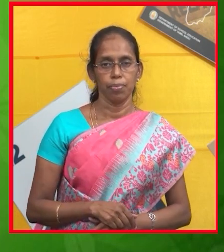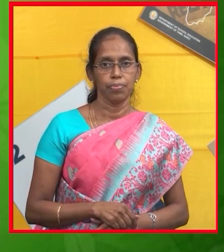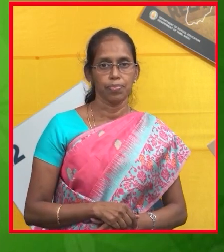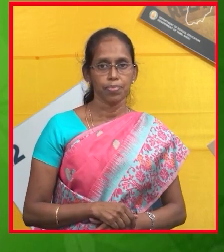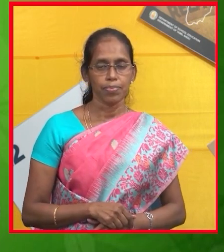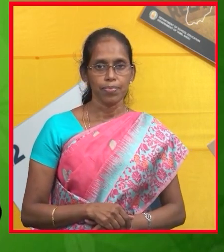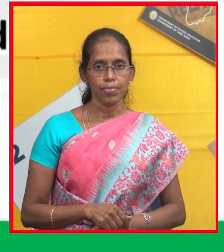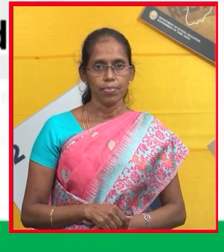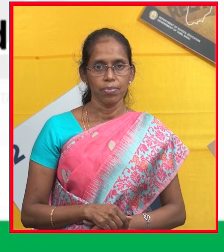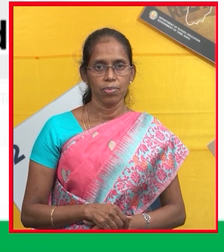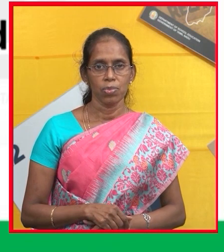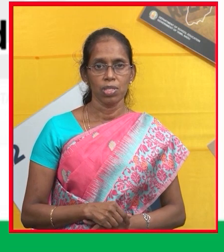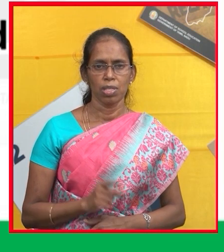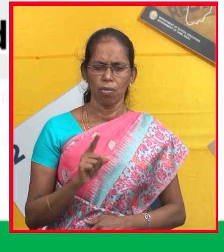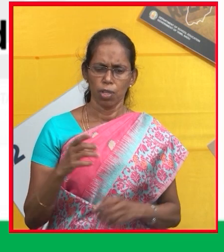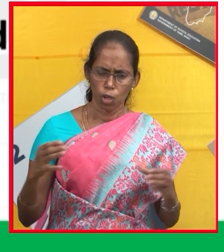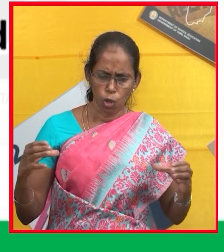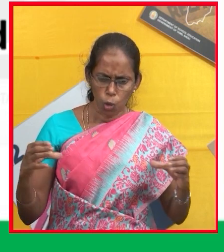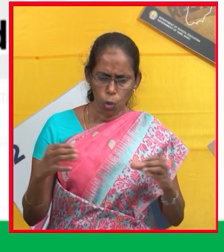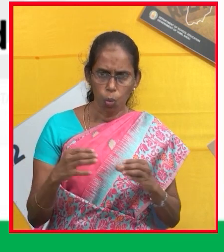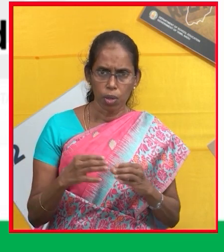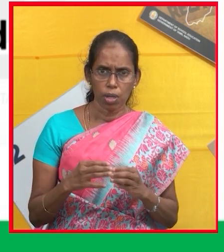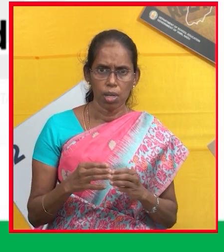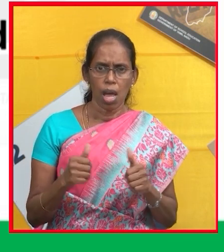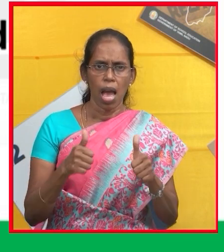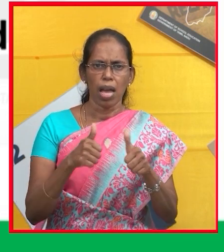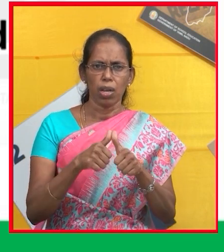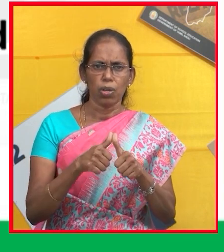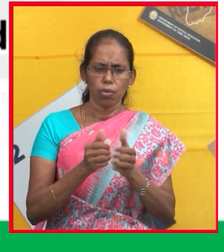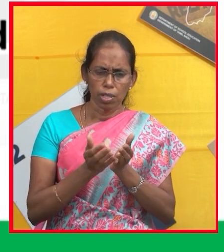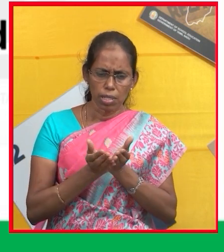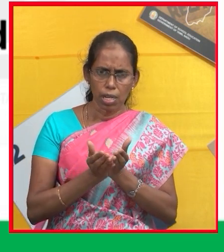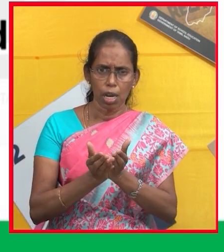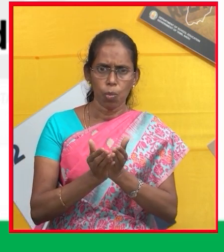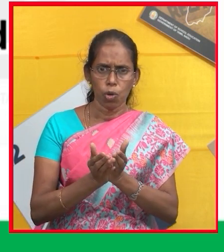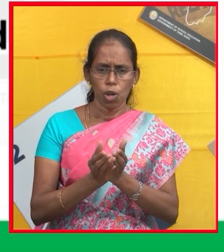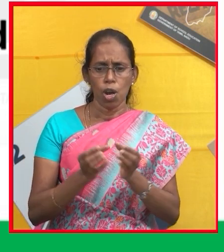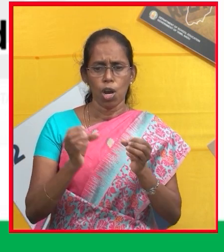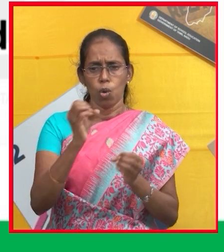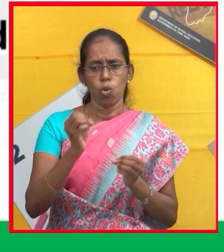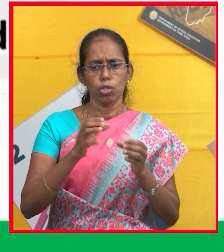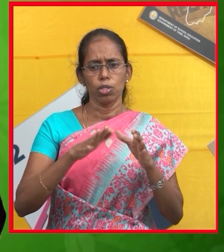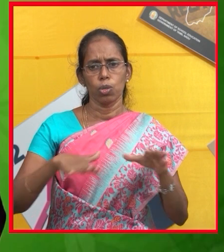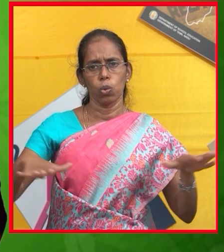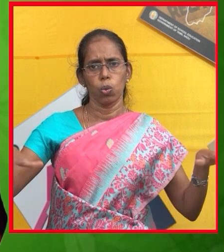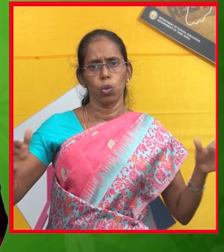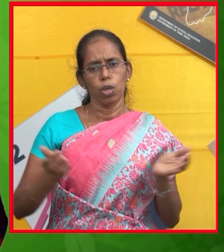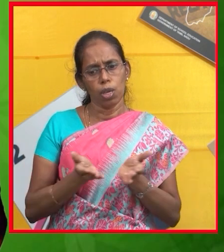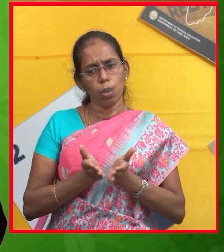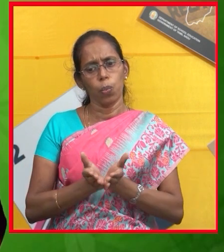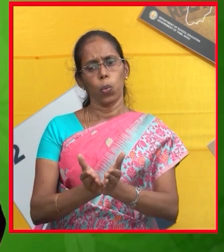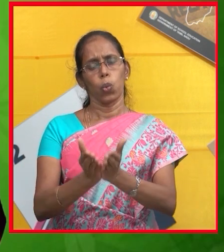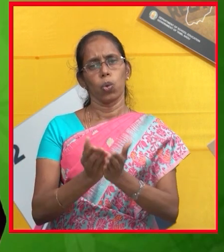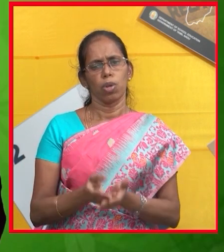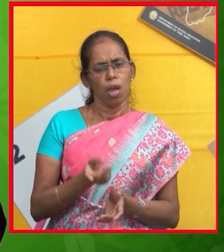போகிறீங்க. Were the crew members acquainted with a sailboat or ocean going boat? இதுக்கு முன்னாடியே